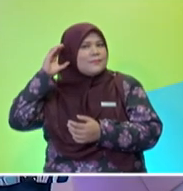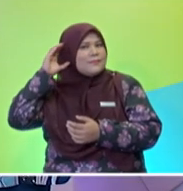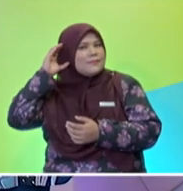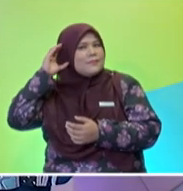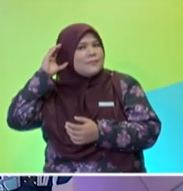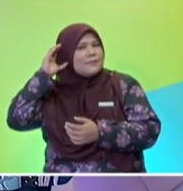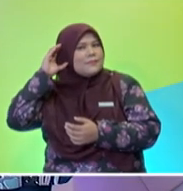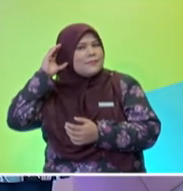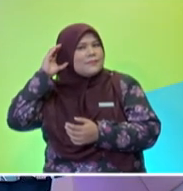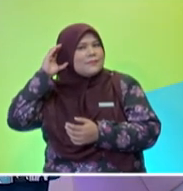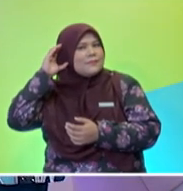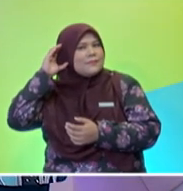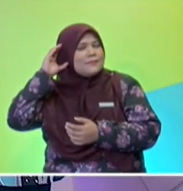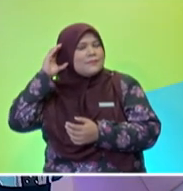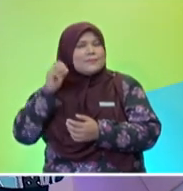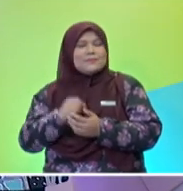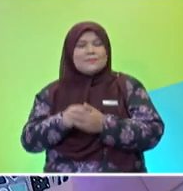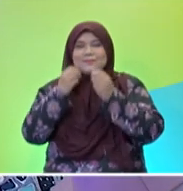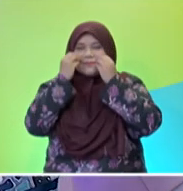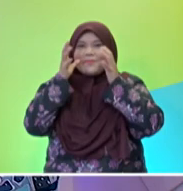itu kalau dengar terus